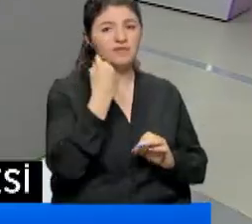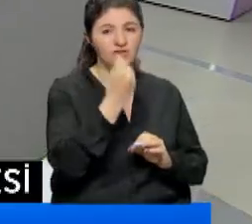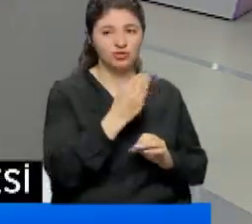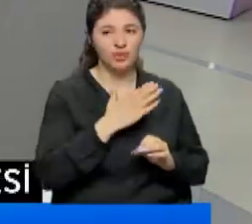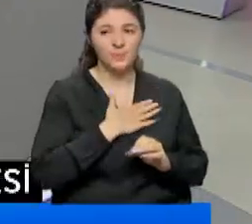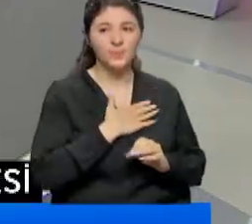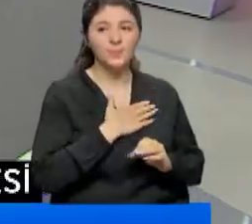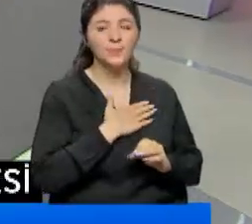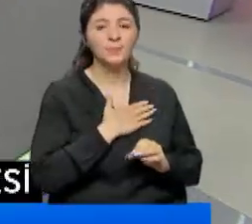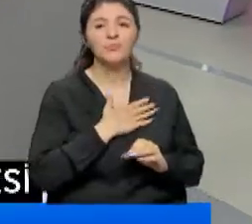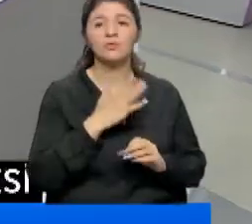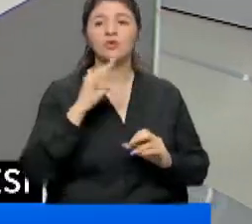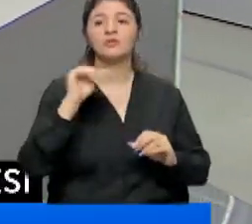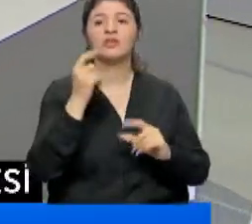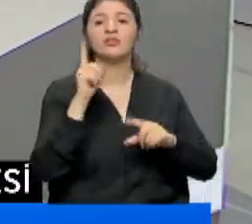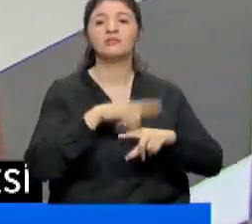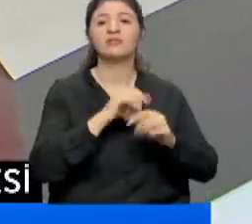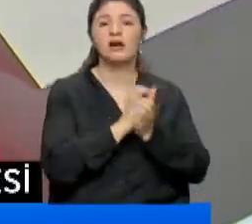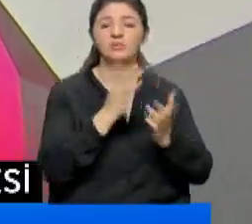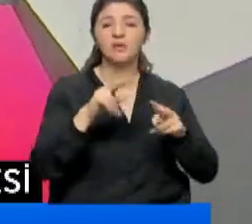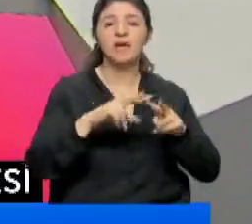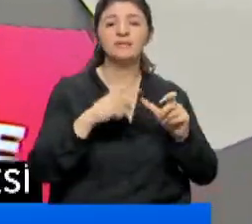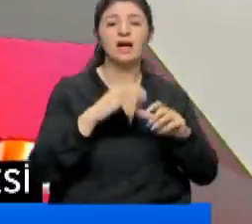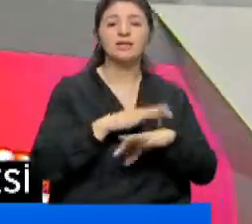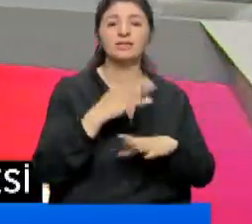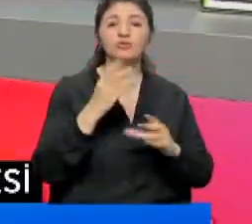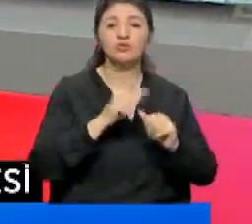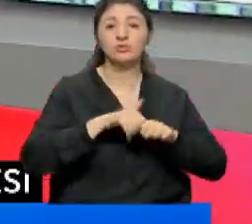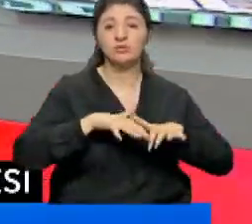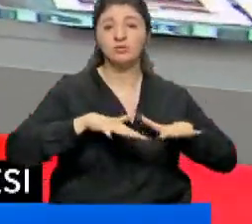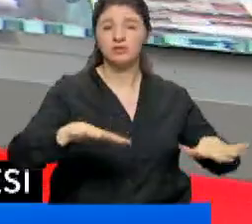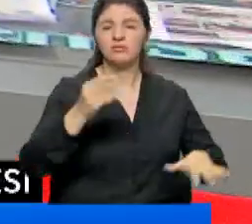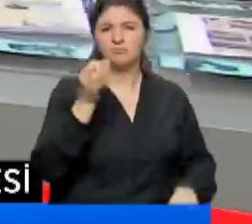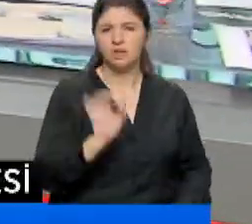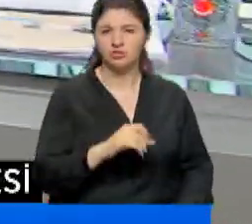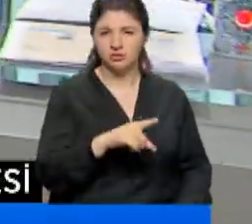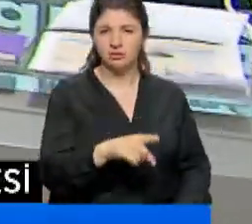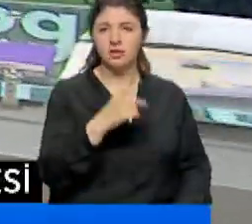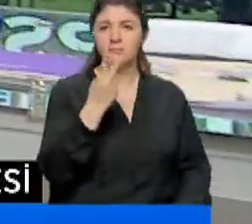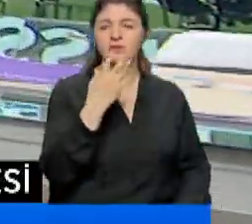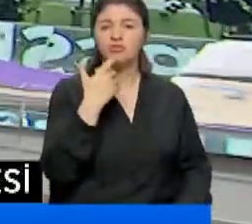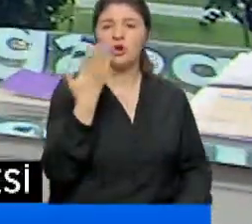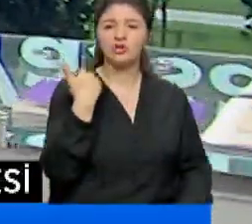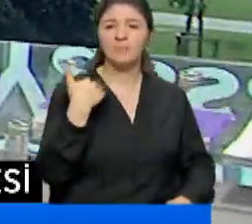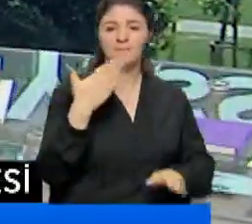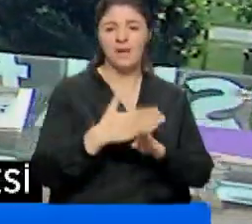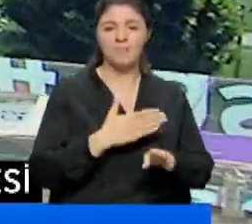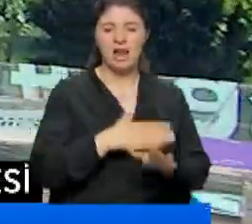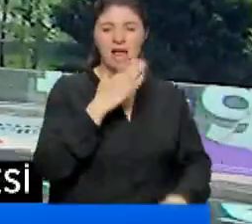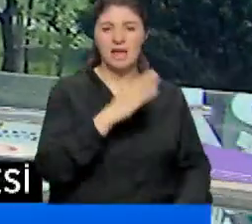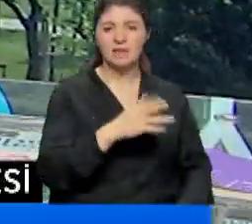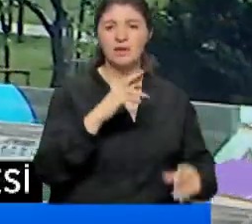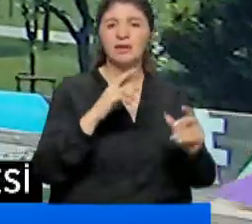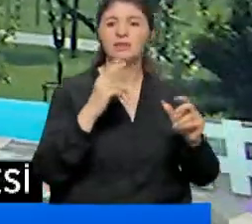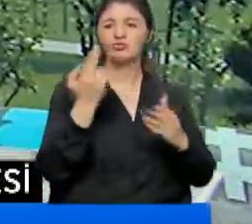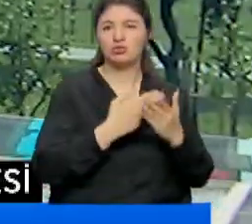bilgi vereceğim çok kuvvetli çalarsa tanesi bu Evet hasta da yaygınlaşmaya başladı Birkaç yıl evvel memleketime gittiğin